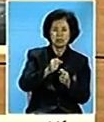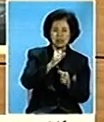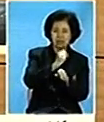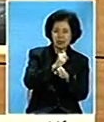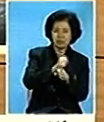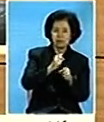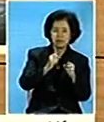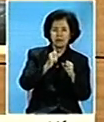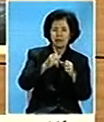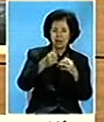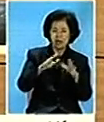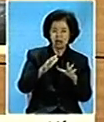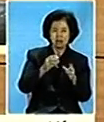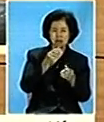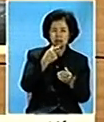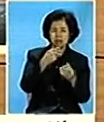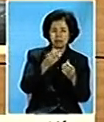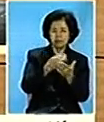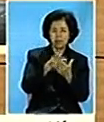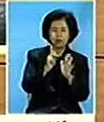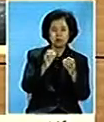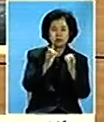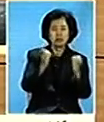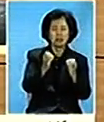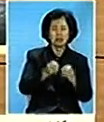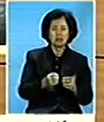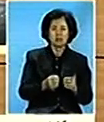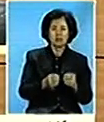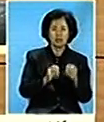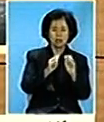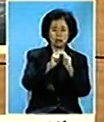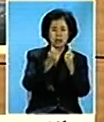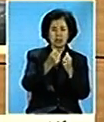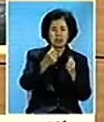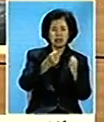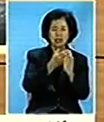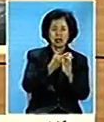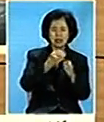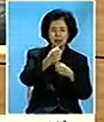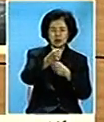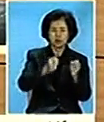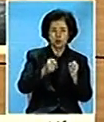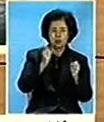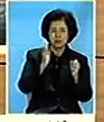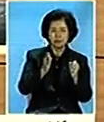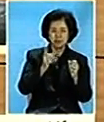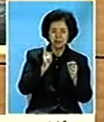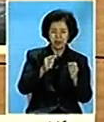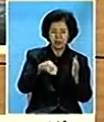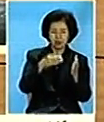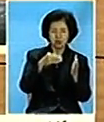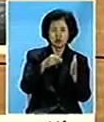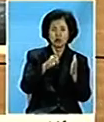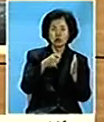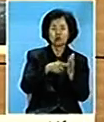โยชน์อีกแห่งนะครับที่อำเภอหลังสวนบ้านเกิดผมเองเป็น ศูนย์ตลาดของอำเภอหลังสวนซึ่งตั้ง